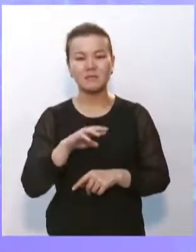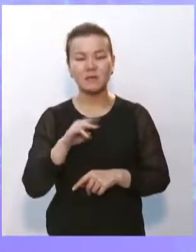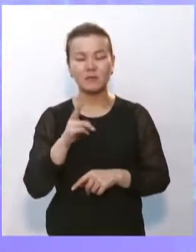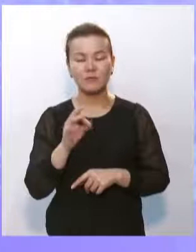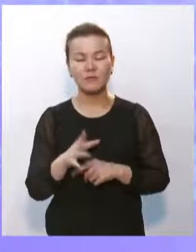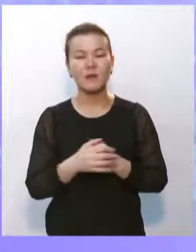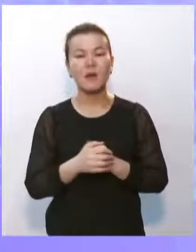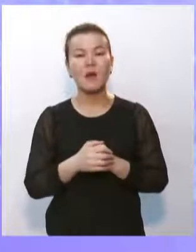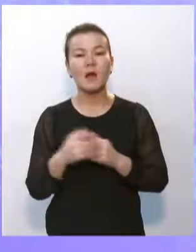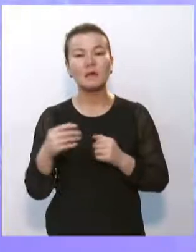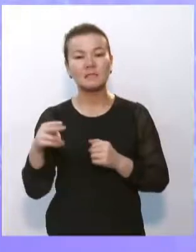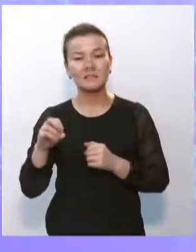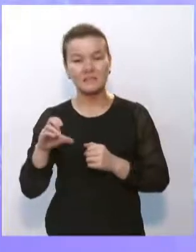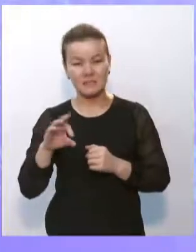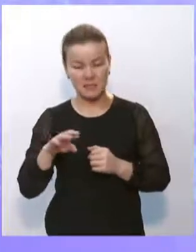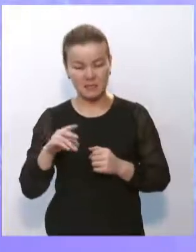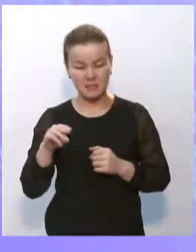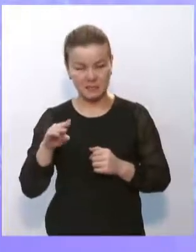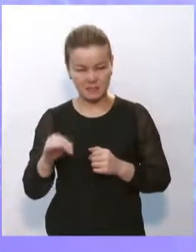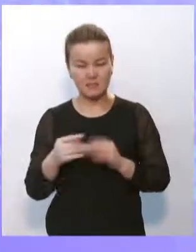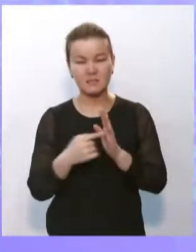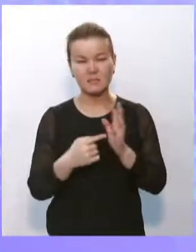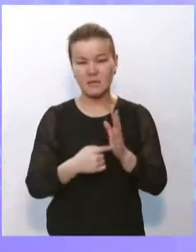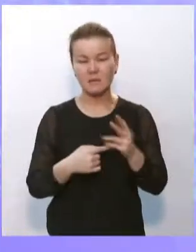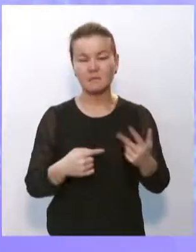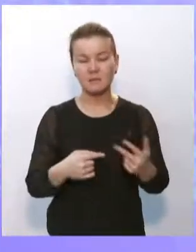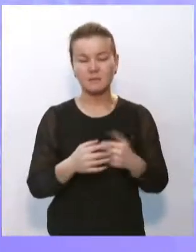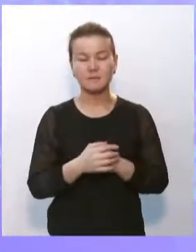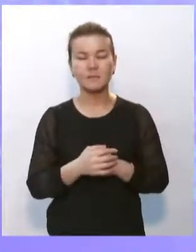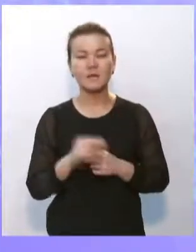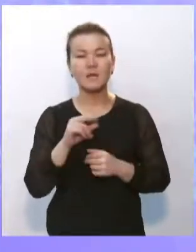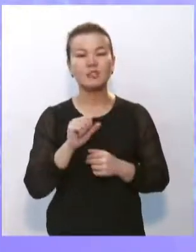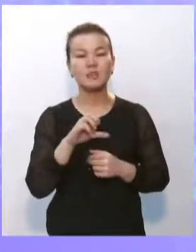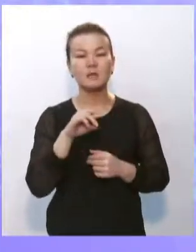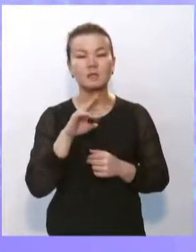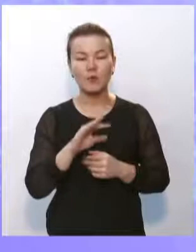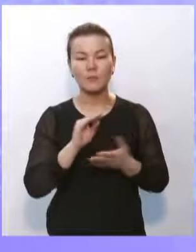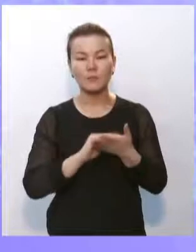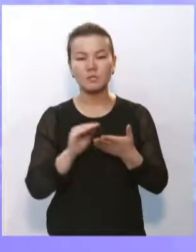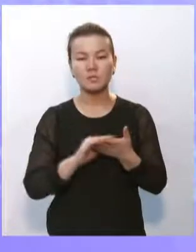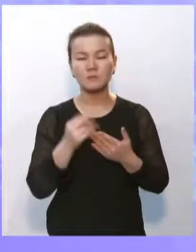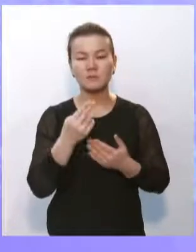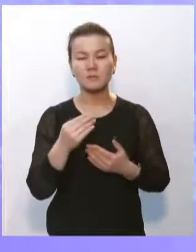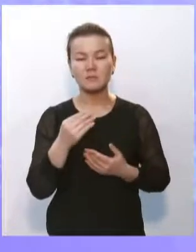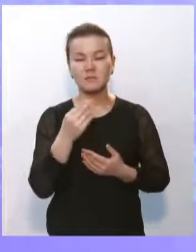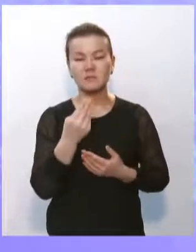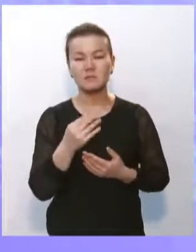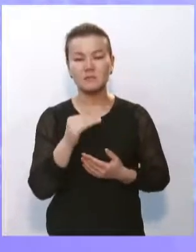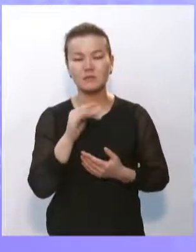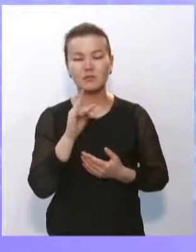десятки на 3 частном пишем цифру восемь